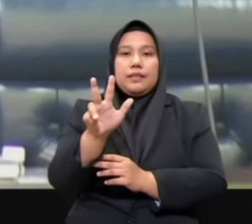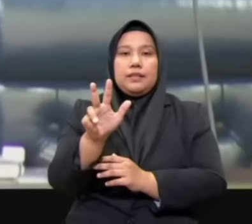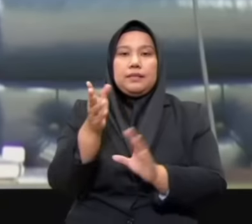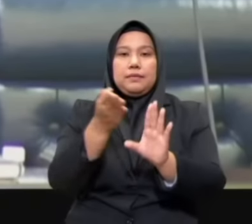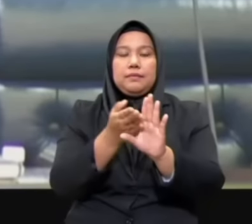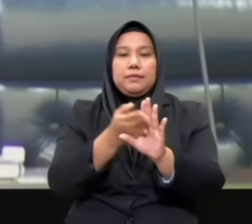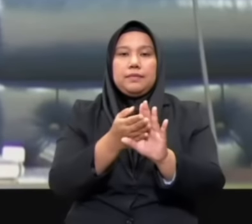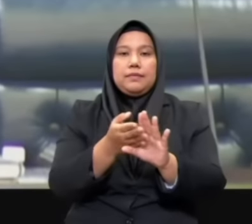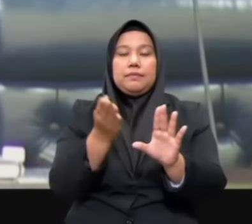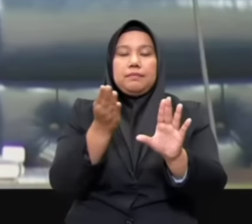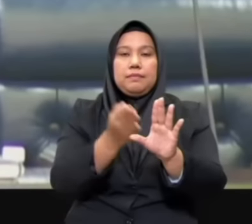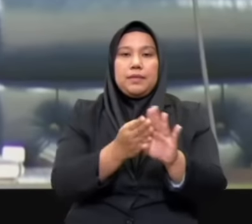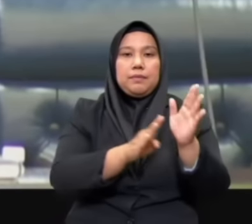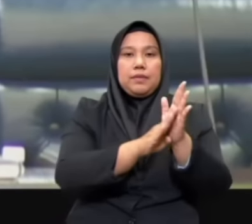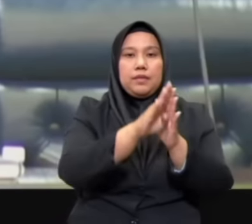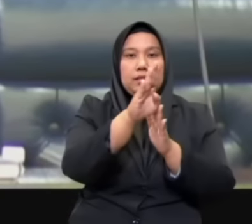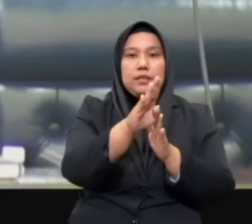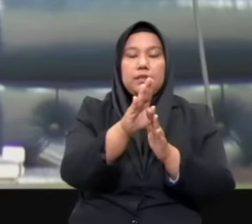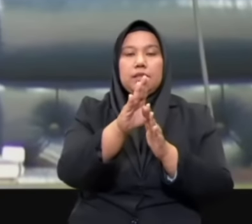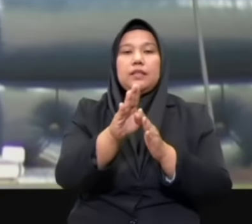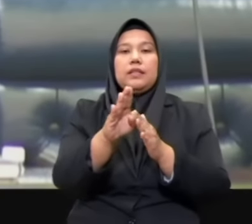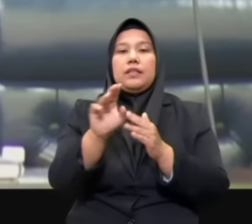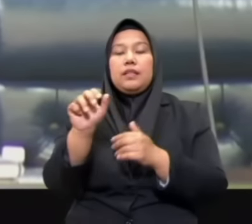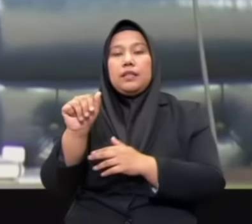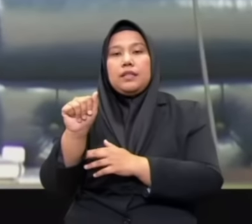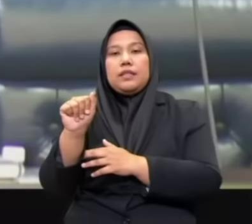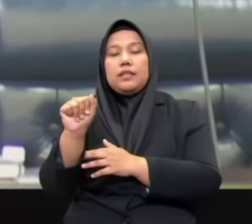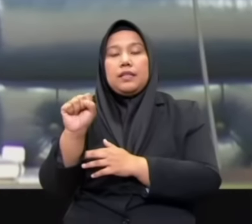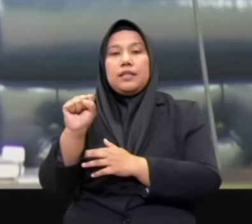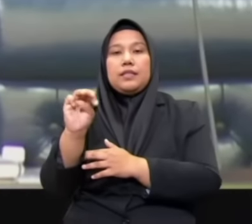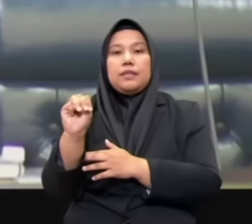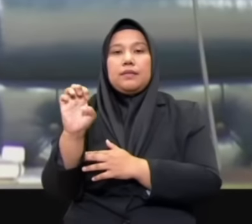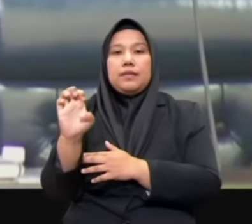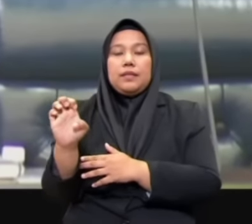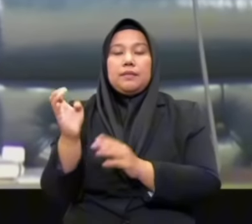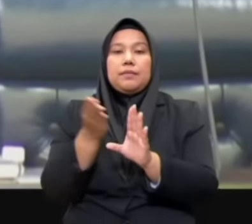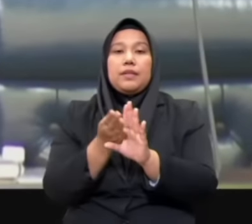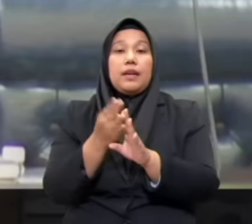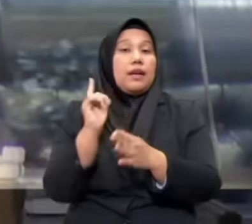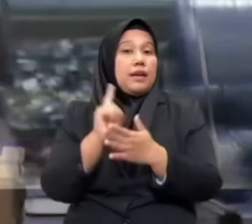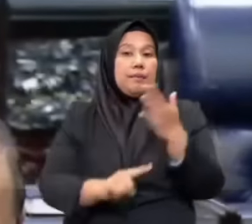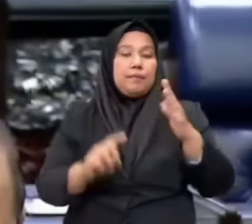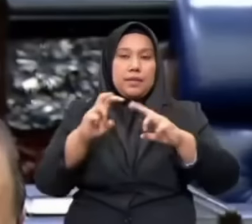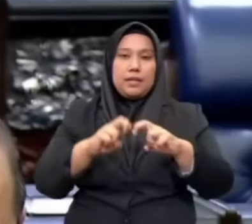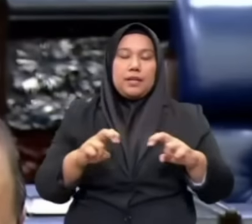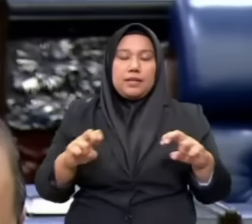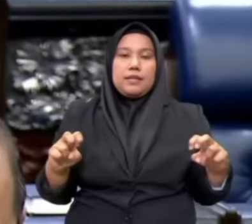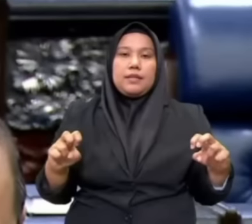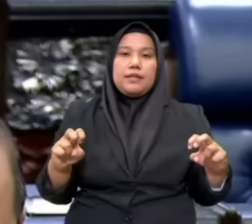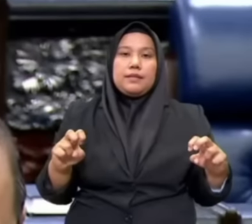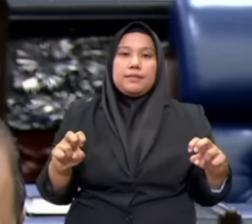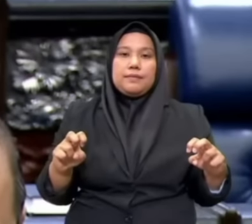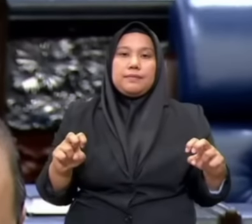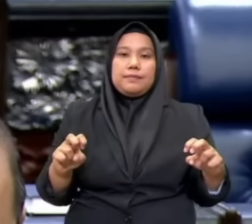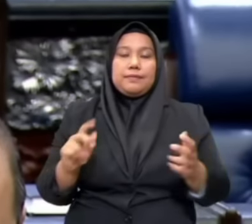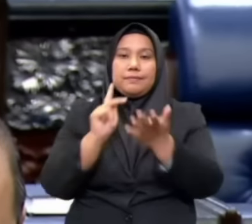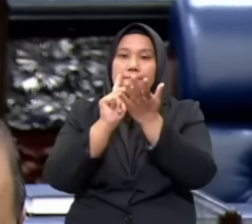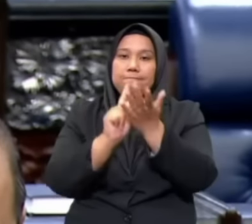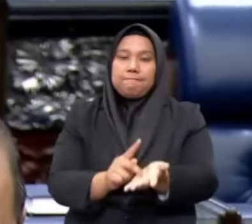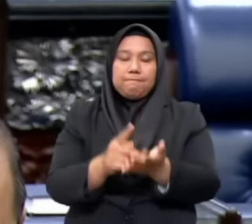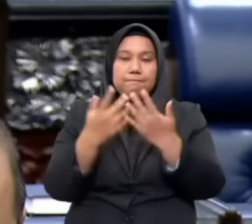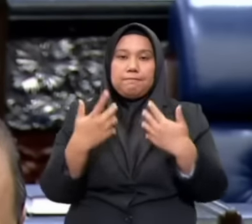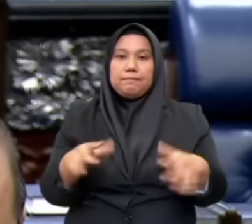Bank Pembangunan, Exim Bank dan SMB Bank. Soalannya, apakah kajian mengenai implikasinya